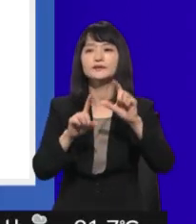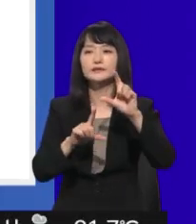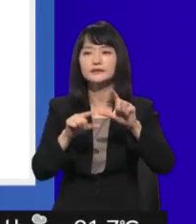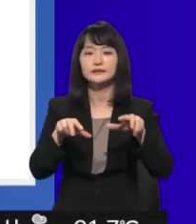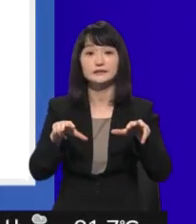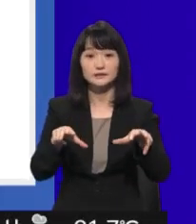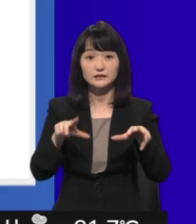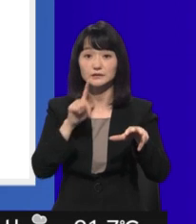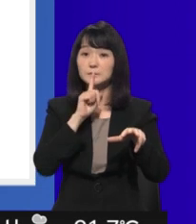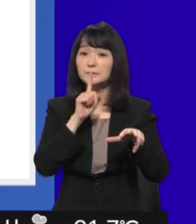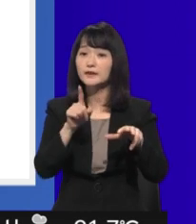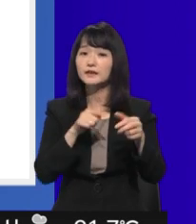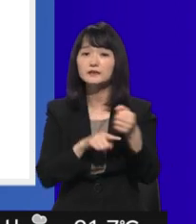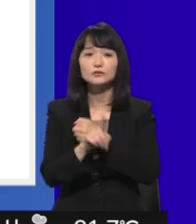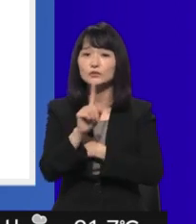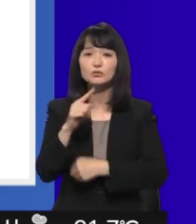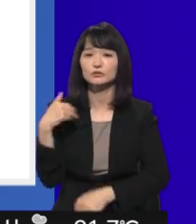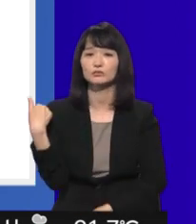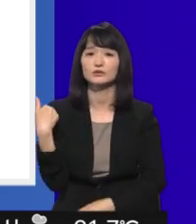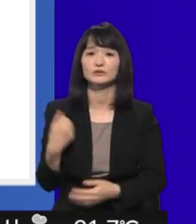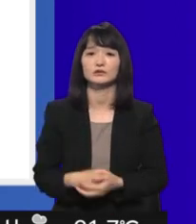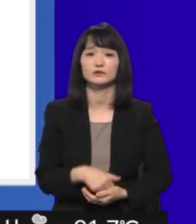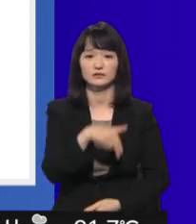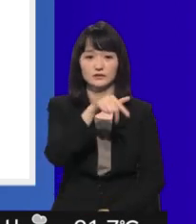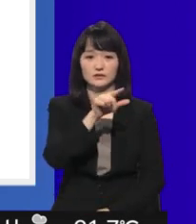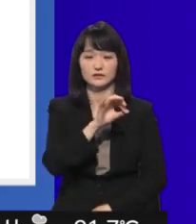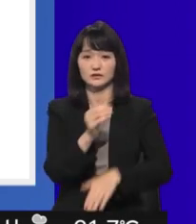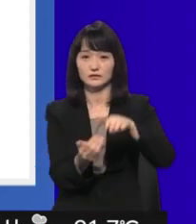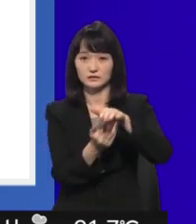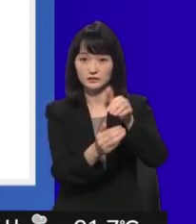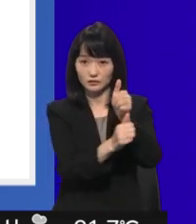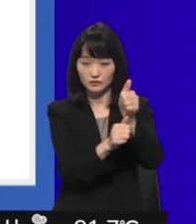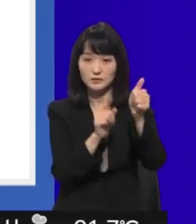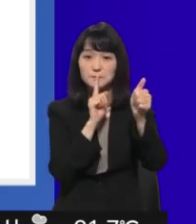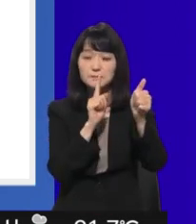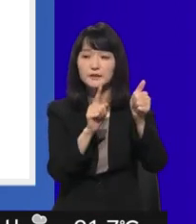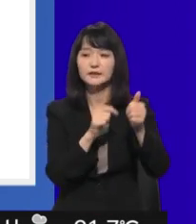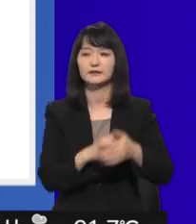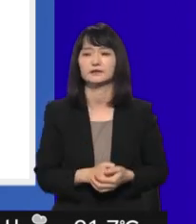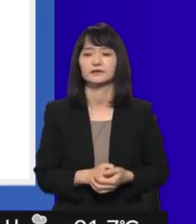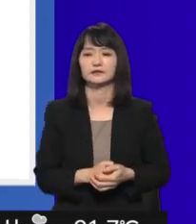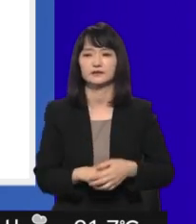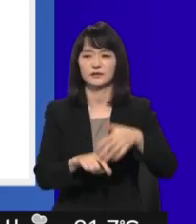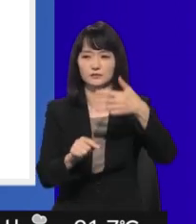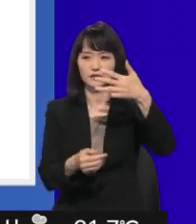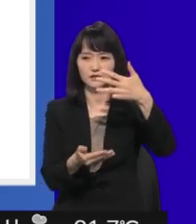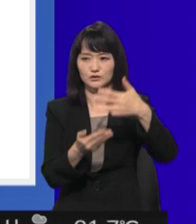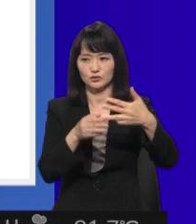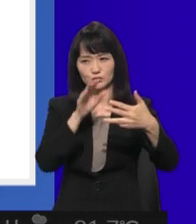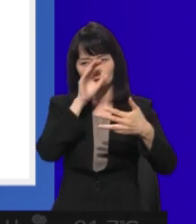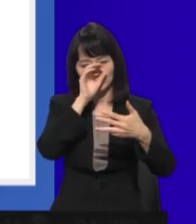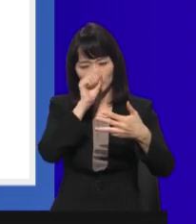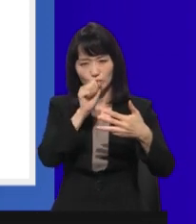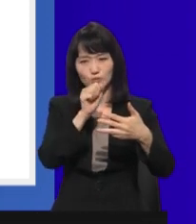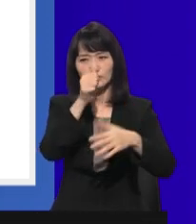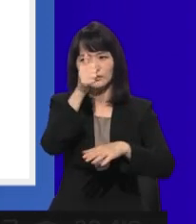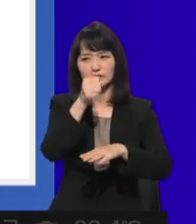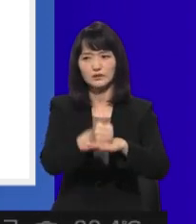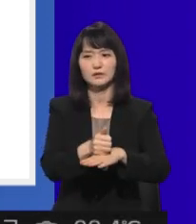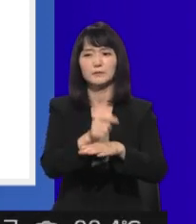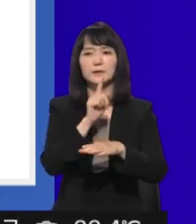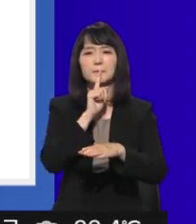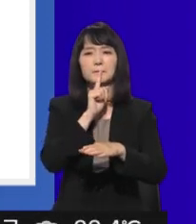지금 그런 얘기 하는지 모르겠다 정 최고위원이 언급한 8월초 이런 낭만 섞인 결말은 말 그대로 가능성이